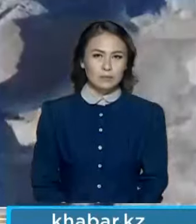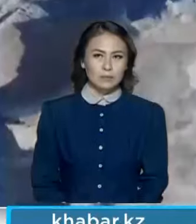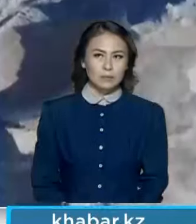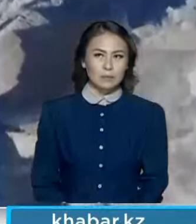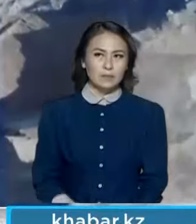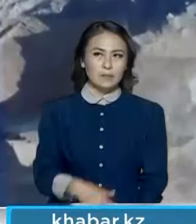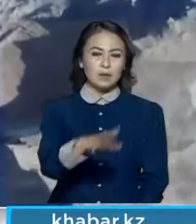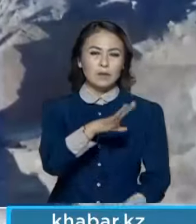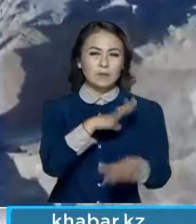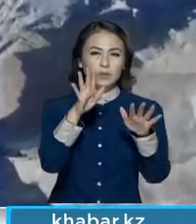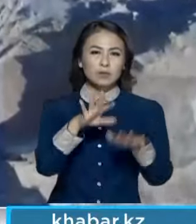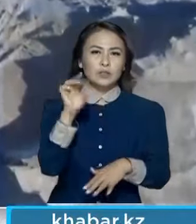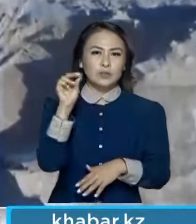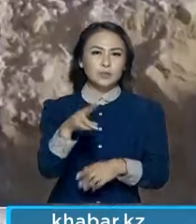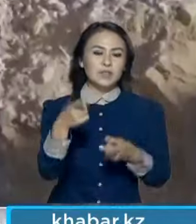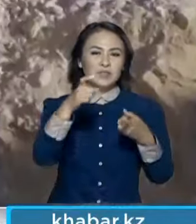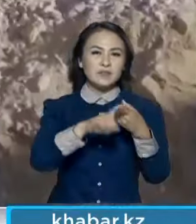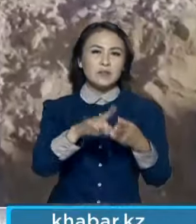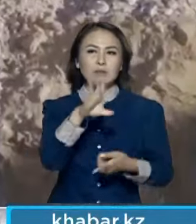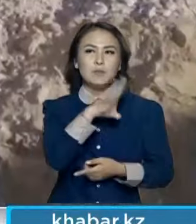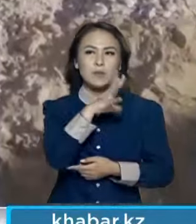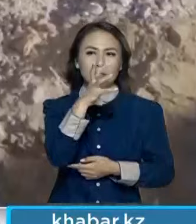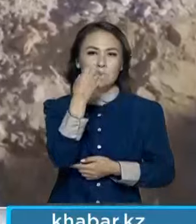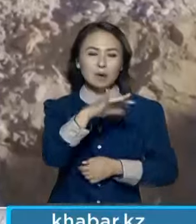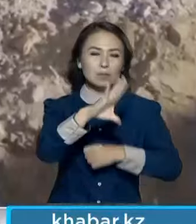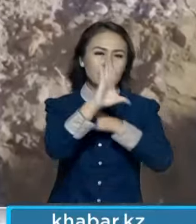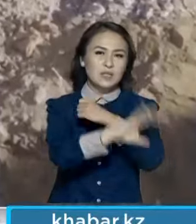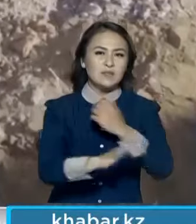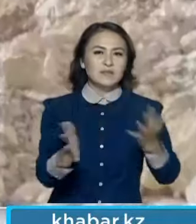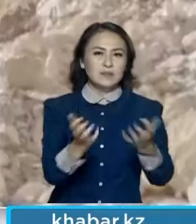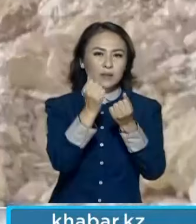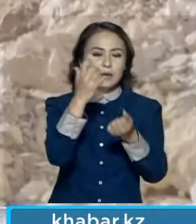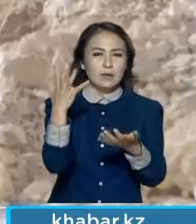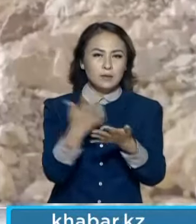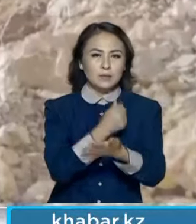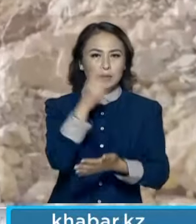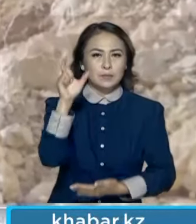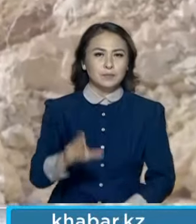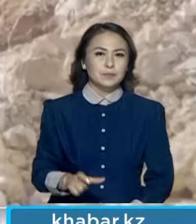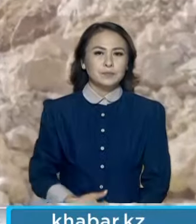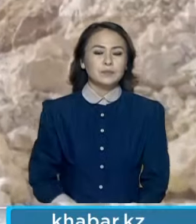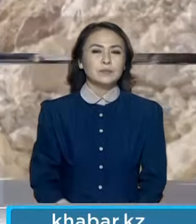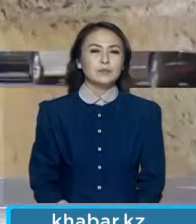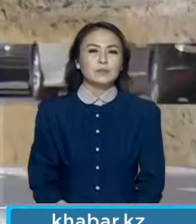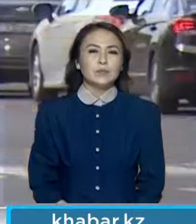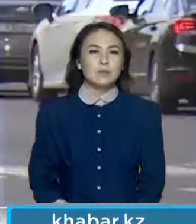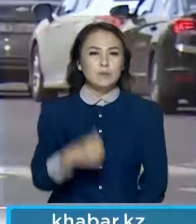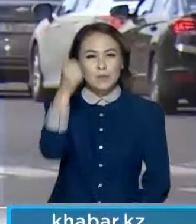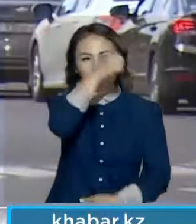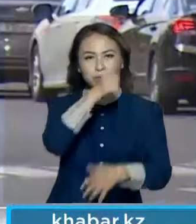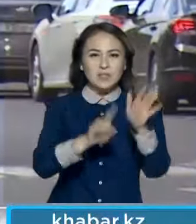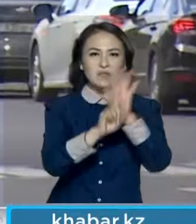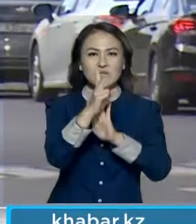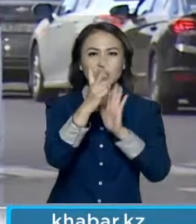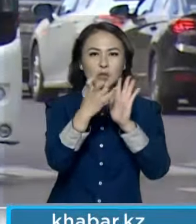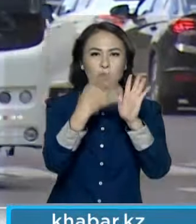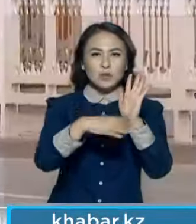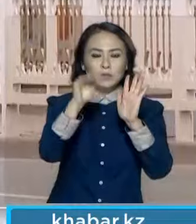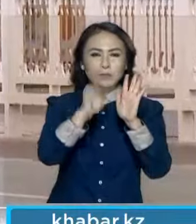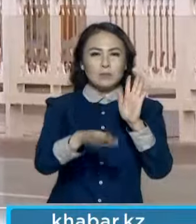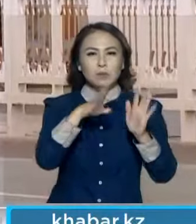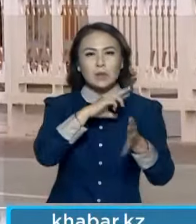Майғайың алтындағы апатқа қатысты жаңа дерек, шұңқырға құлаған соңғы құтқарушының денесі табылды. Жыл басынан бері 290 мың адам